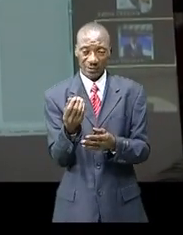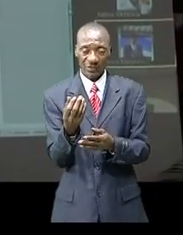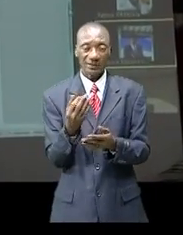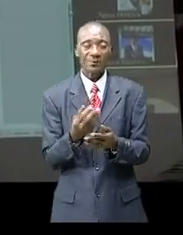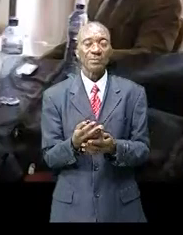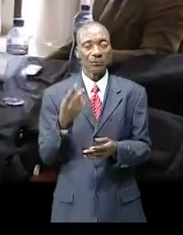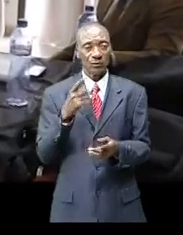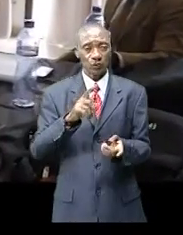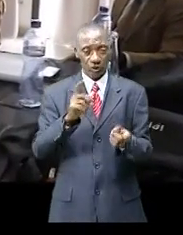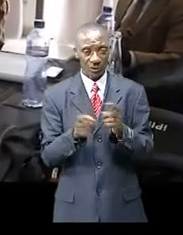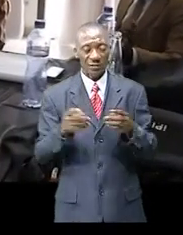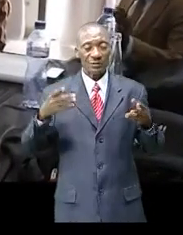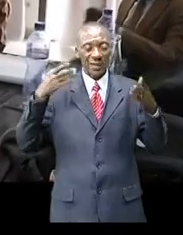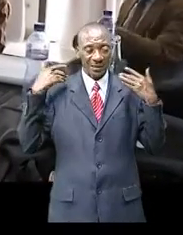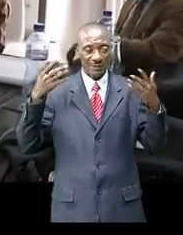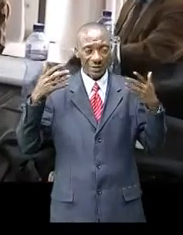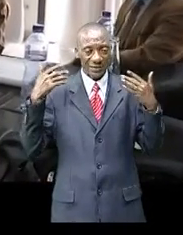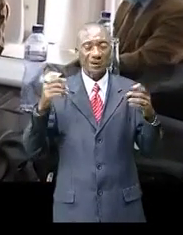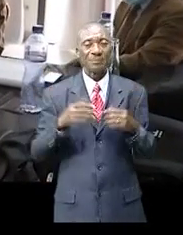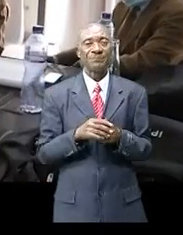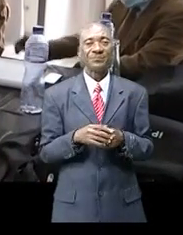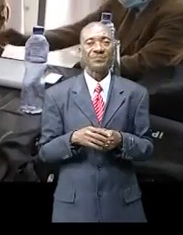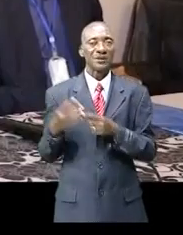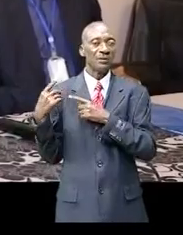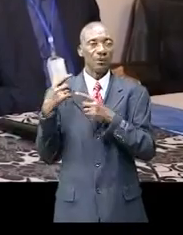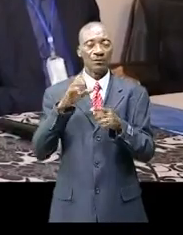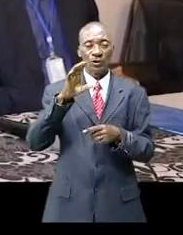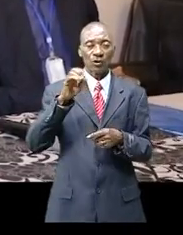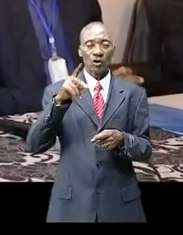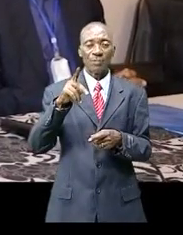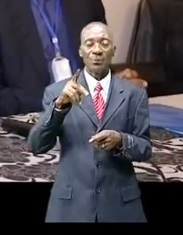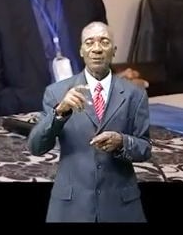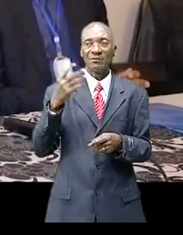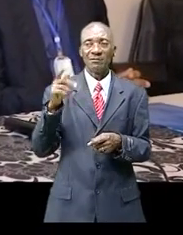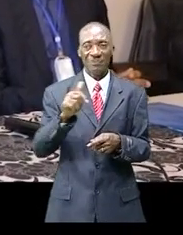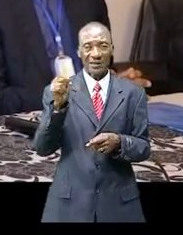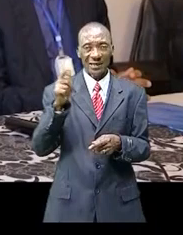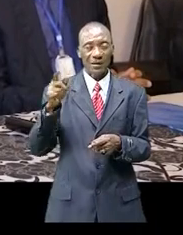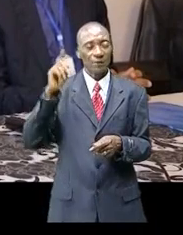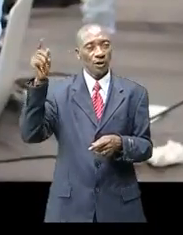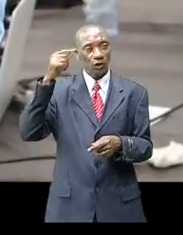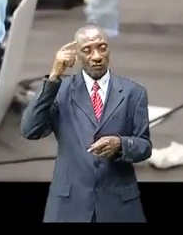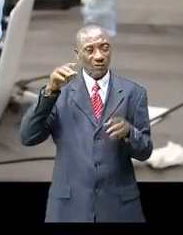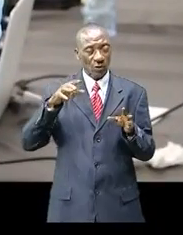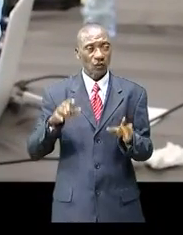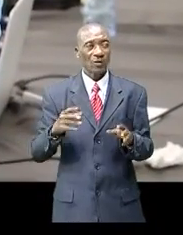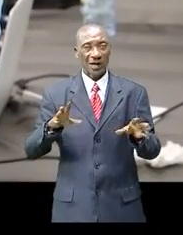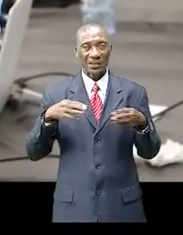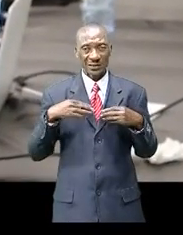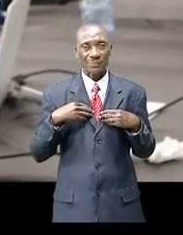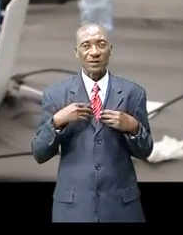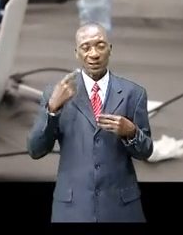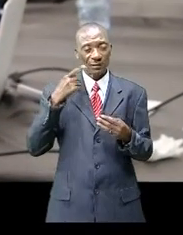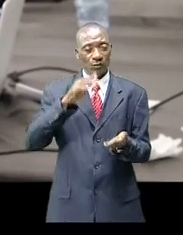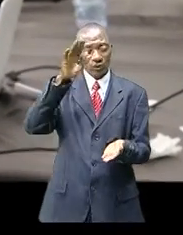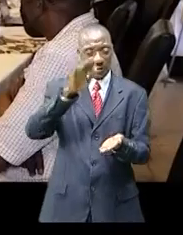au changement climatique. Car depuis la COP21, le gouvernement congolais s'est engagé à réduire ses émissions de